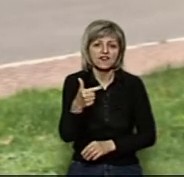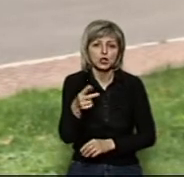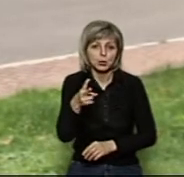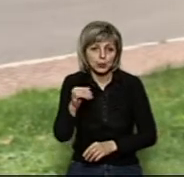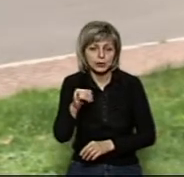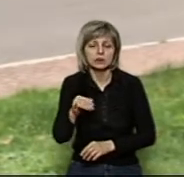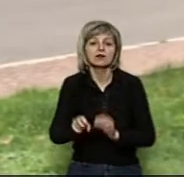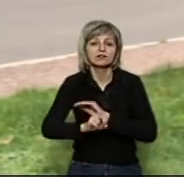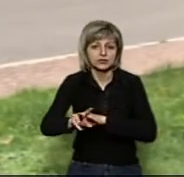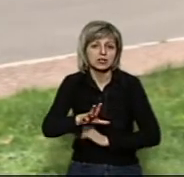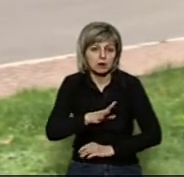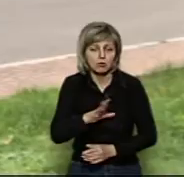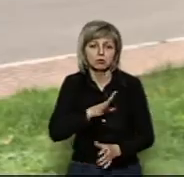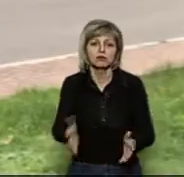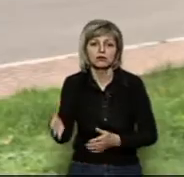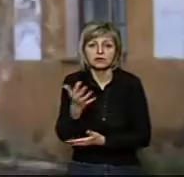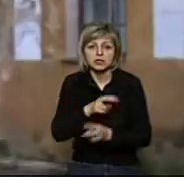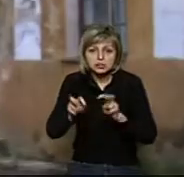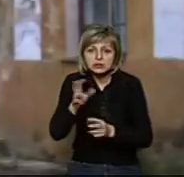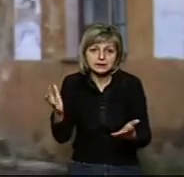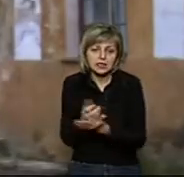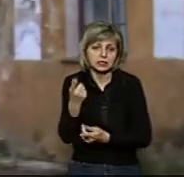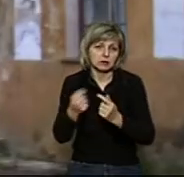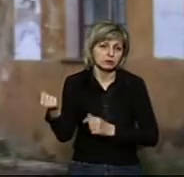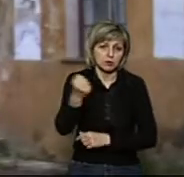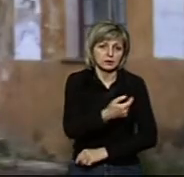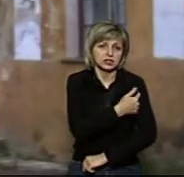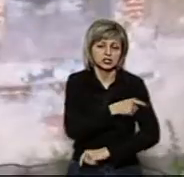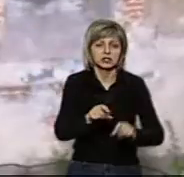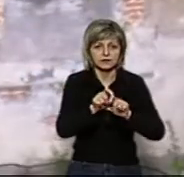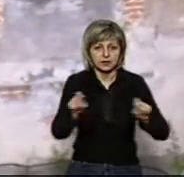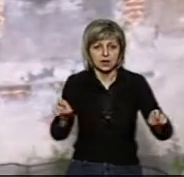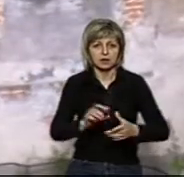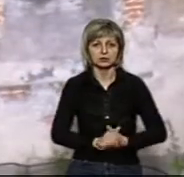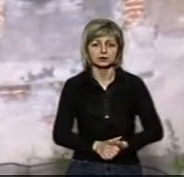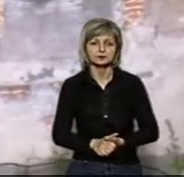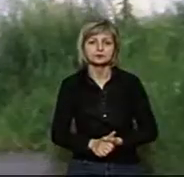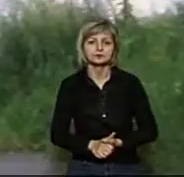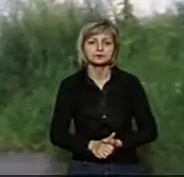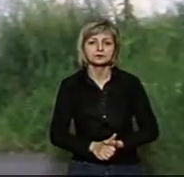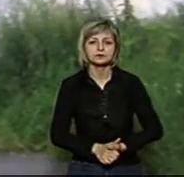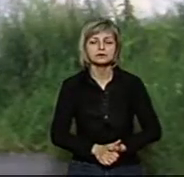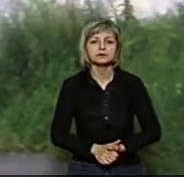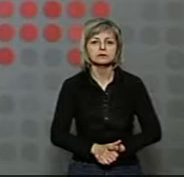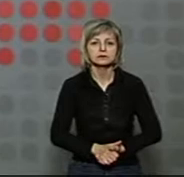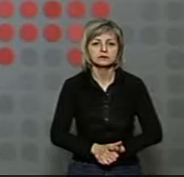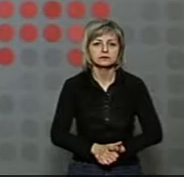звідти, тоді був знайдений, поміщений назад. Петро Юровчик, Петро Потієвський. Новини на Суспільному.